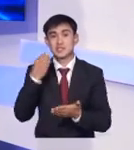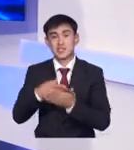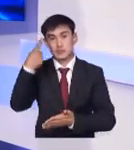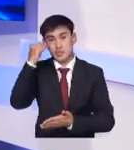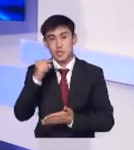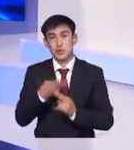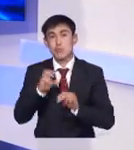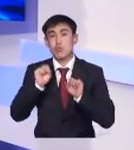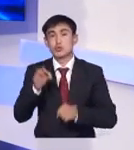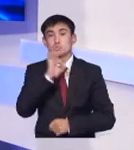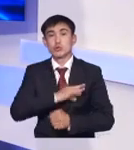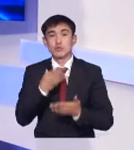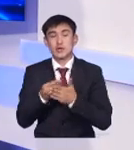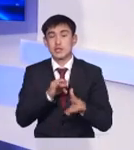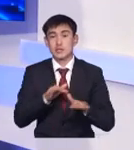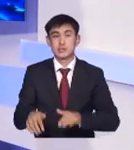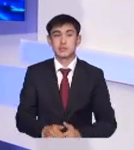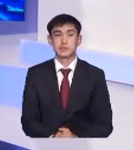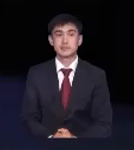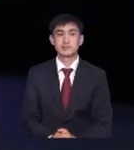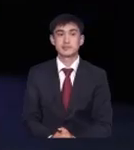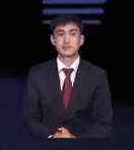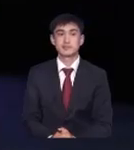которые можно использовать своей деятельности